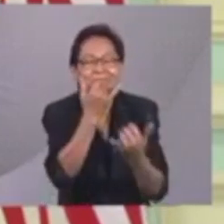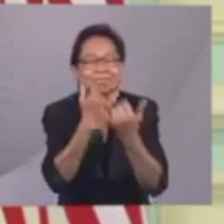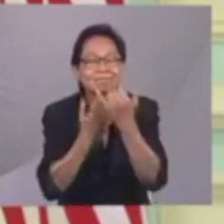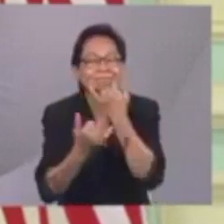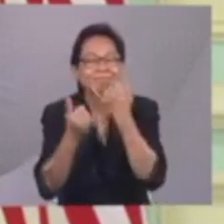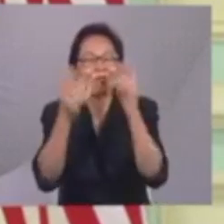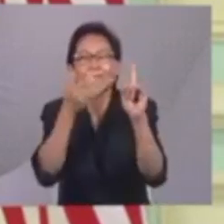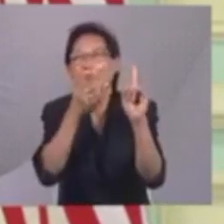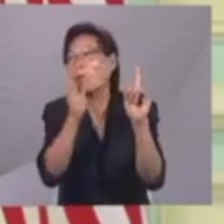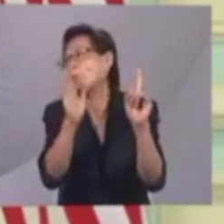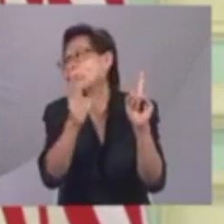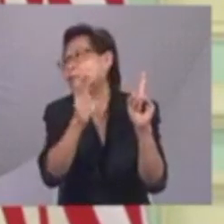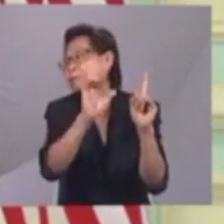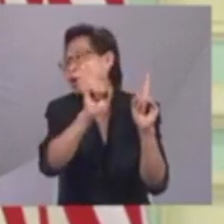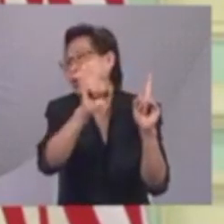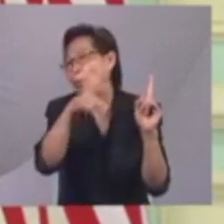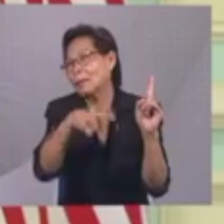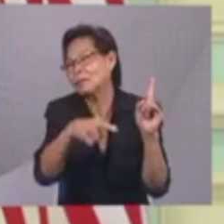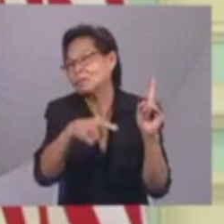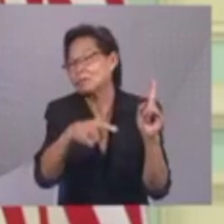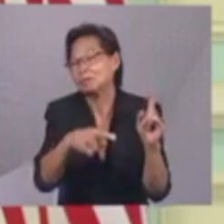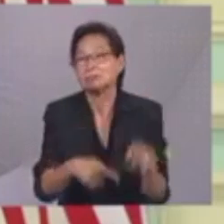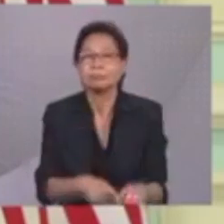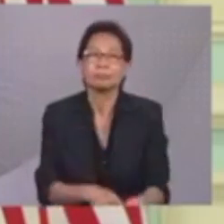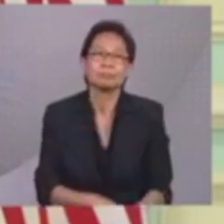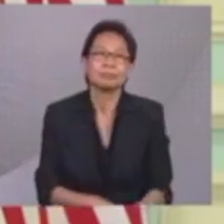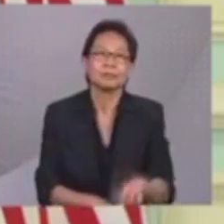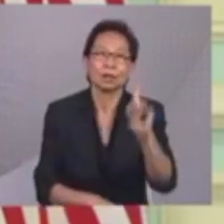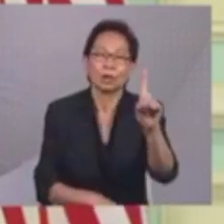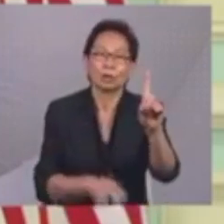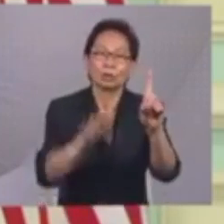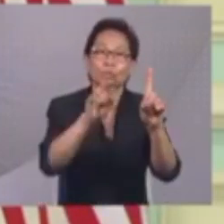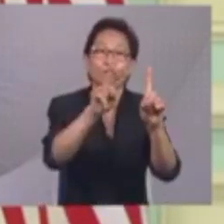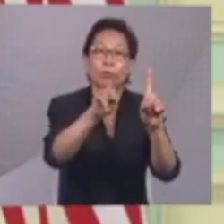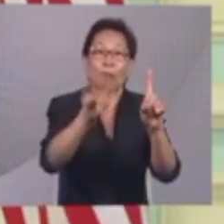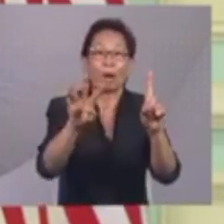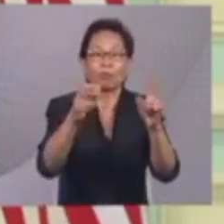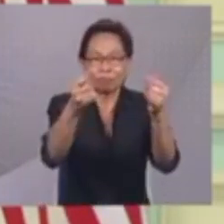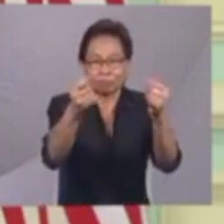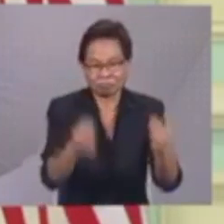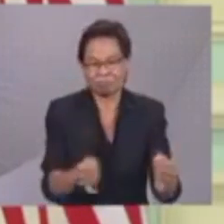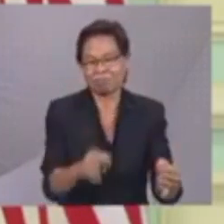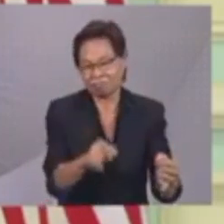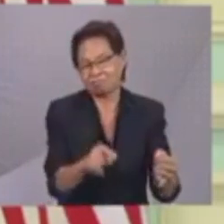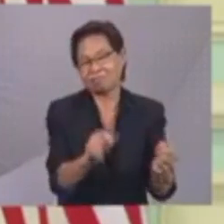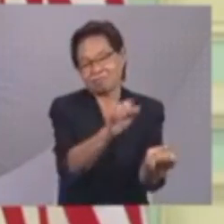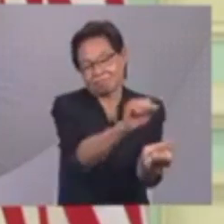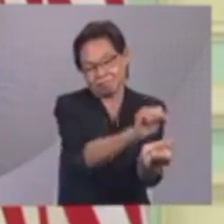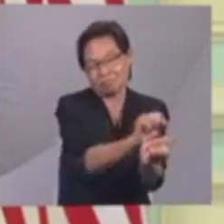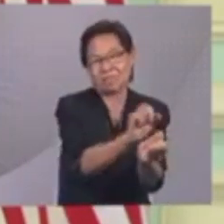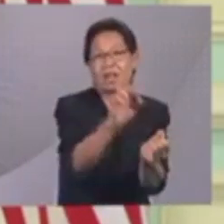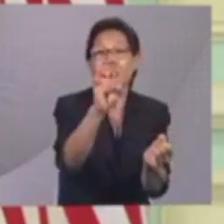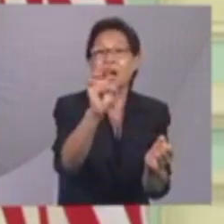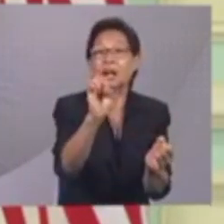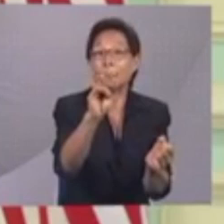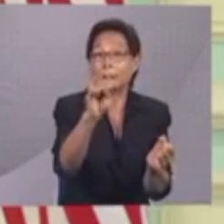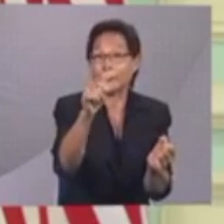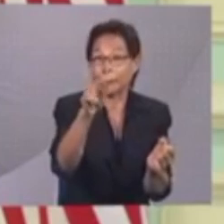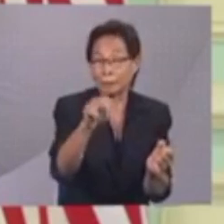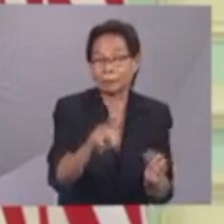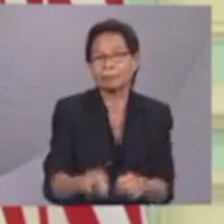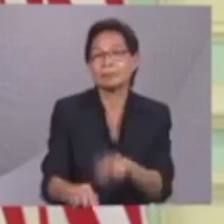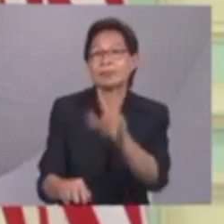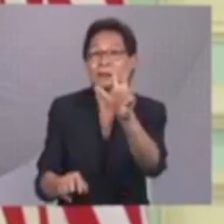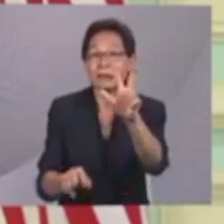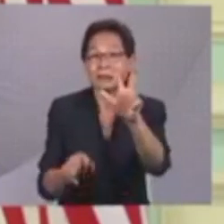SOP, yang mana 124 individu telah direman, 3